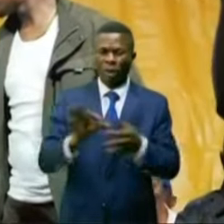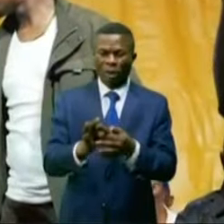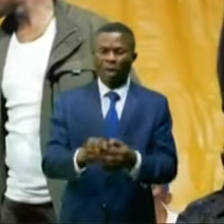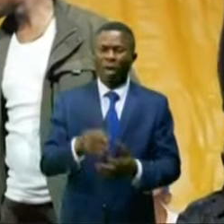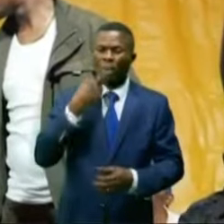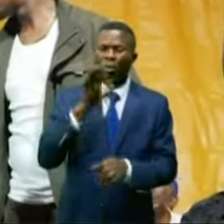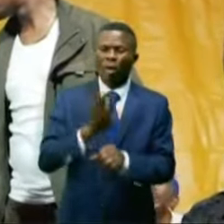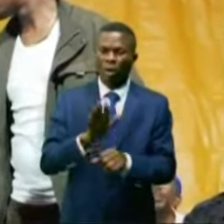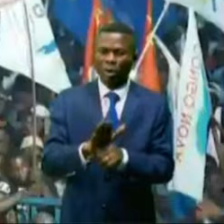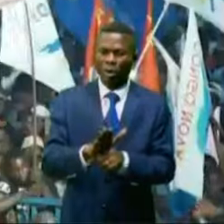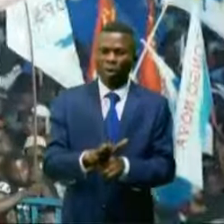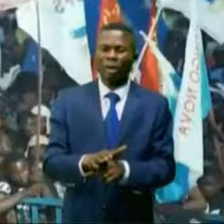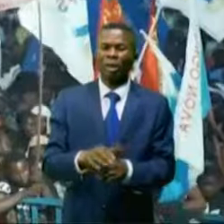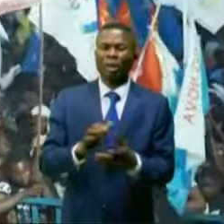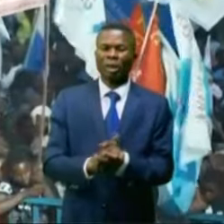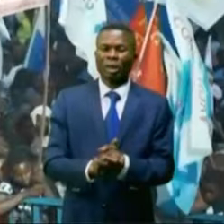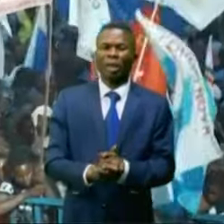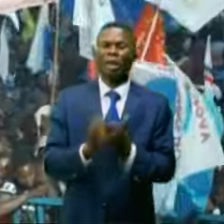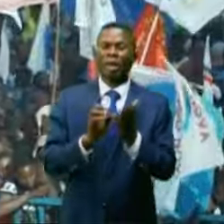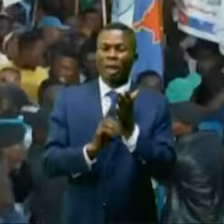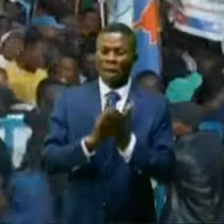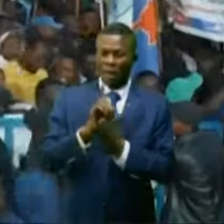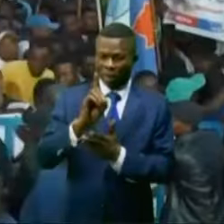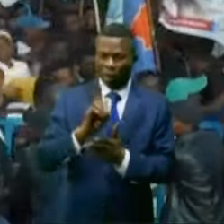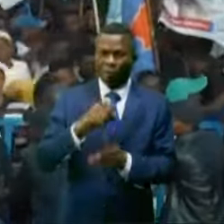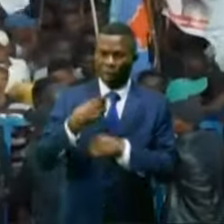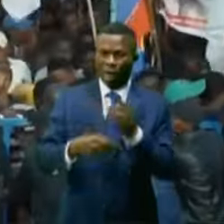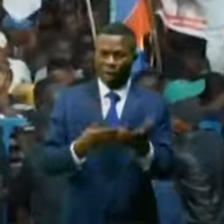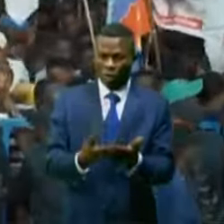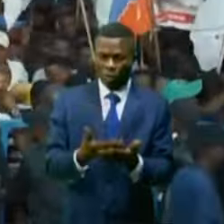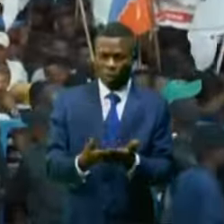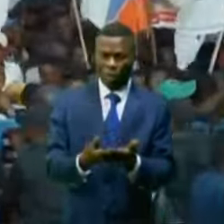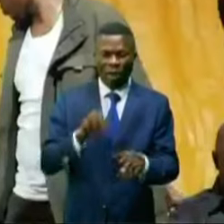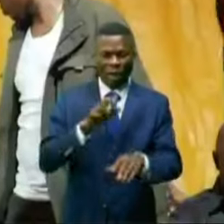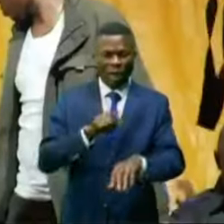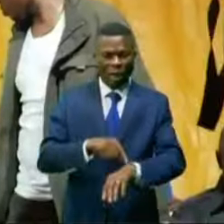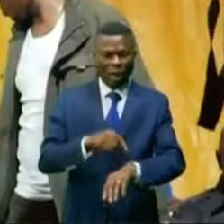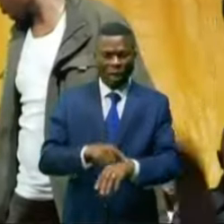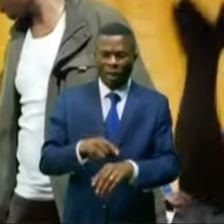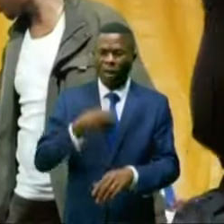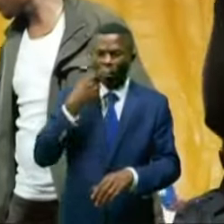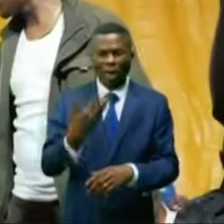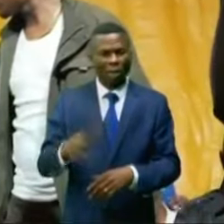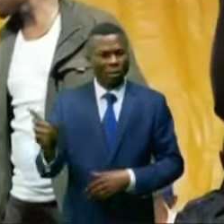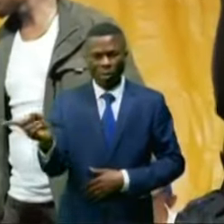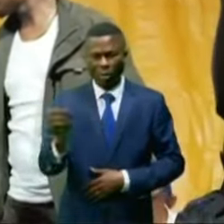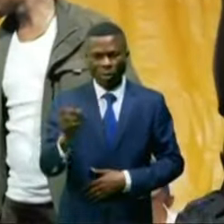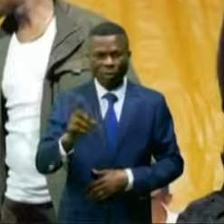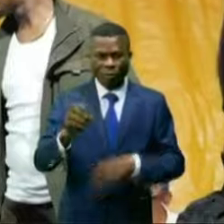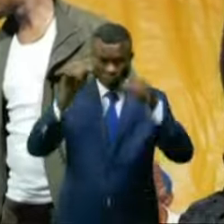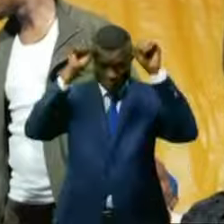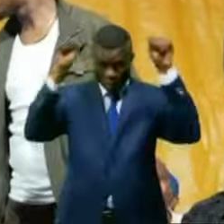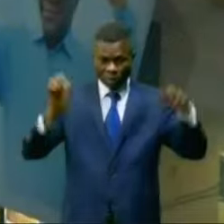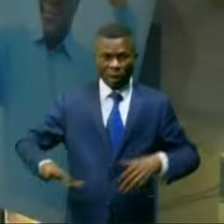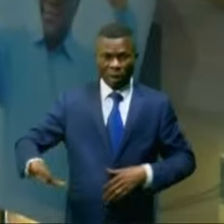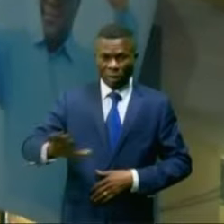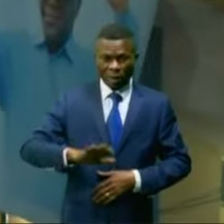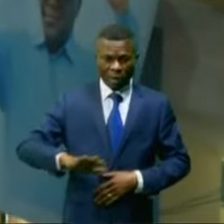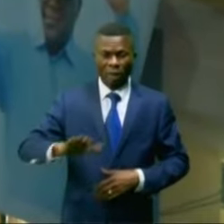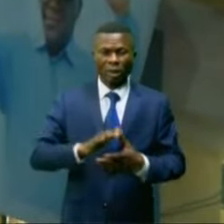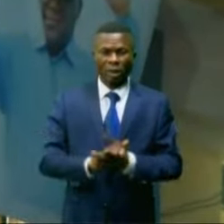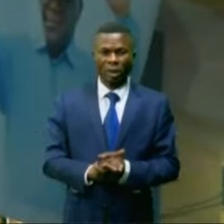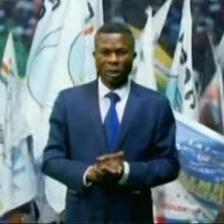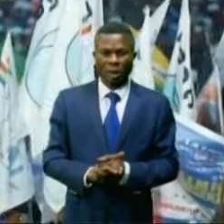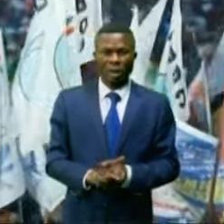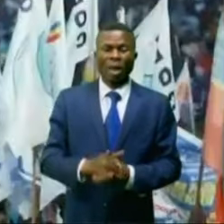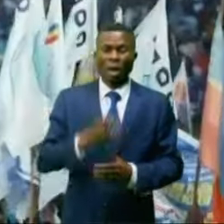que le train du développement est en marche et l'heure n'est plus au discours. Le président de la République a promis de